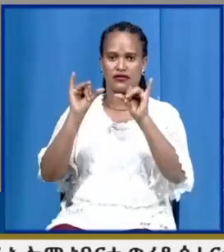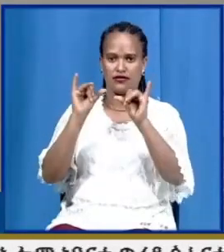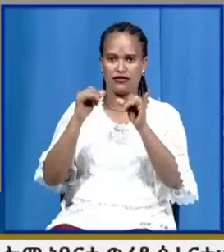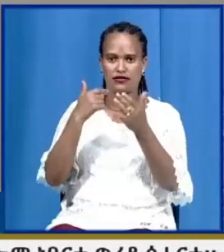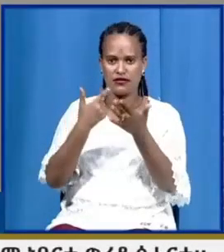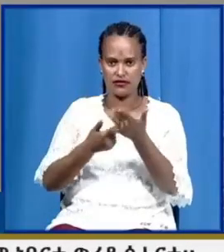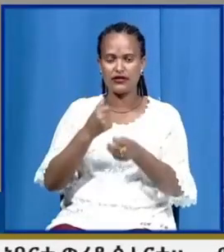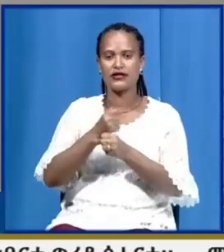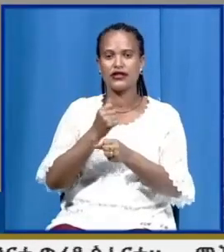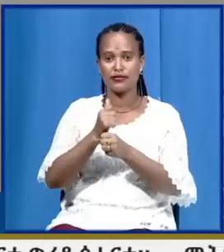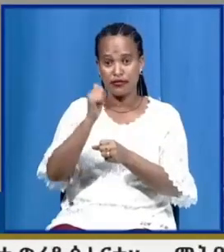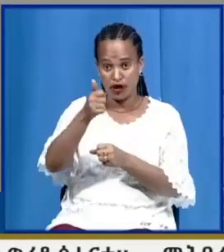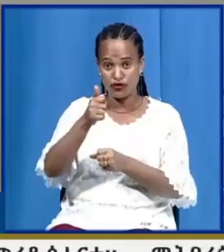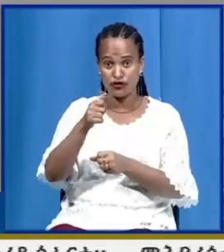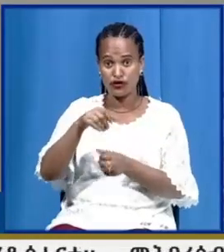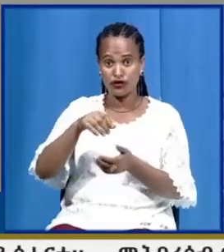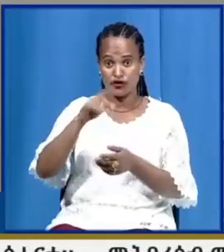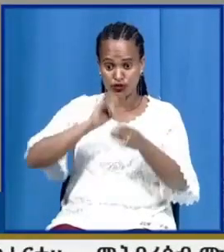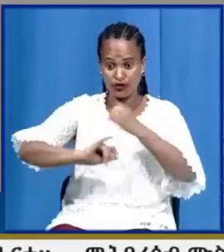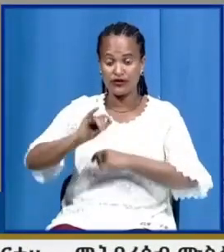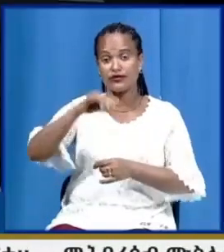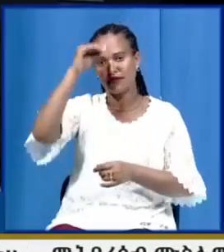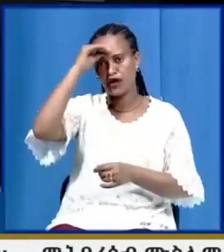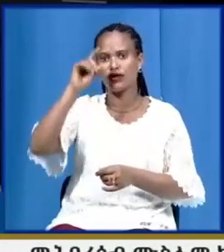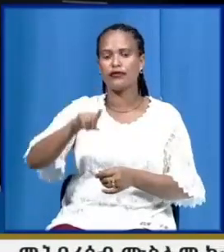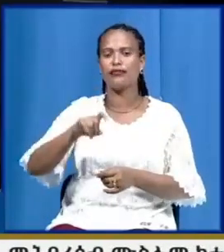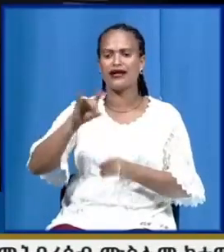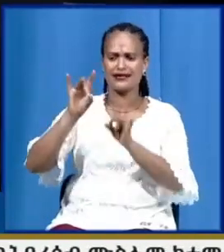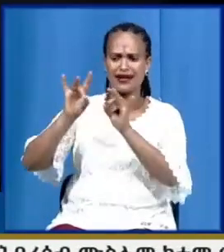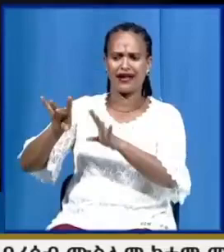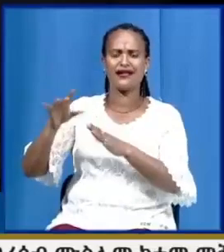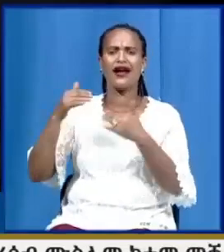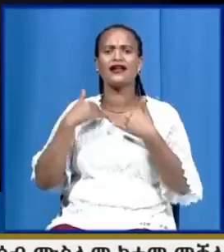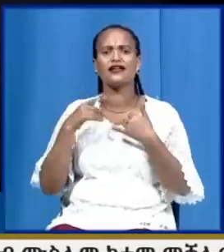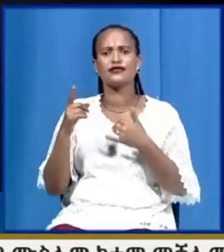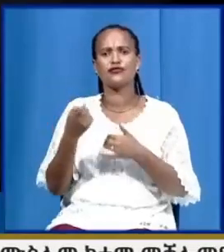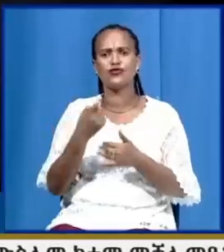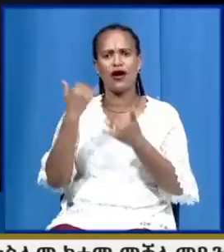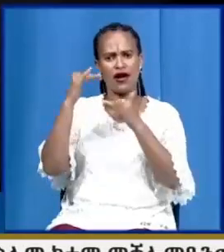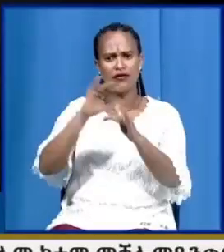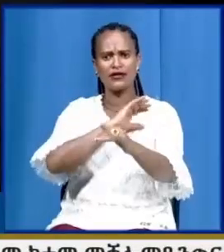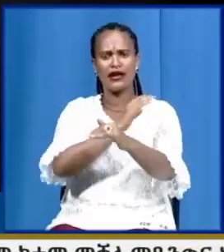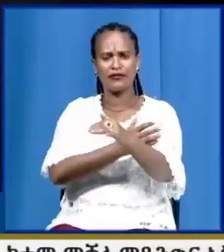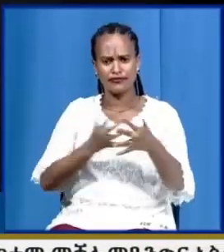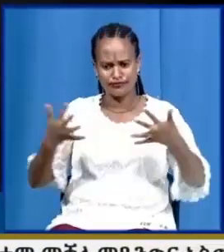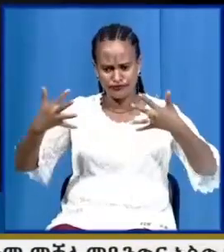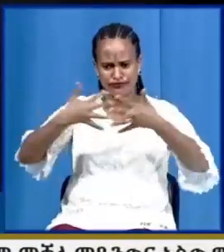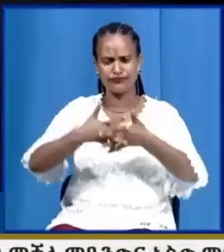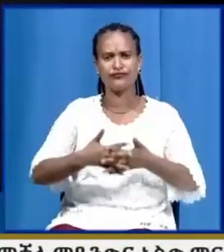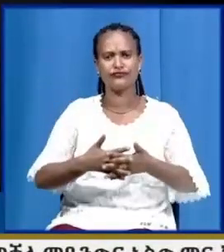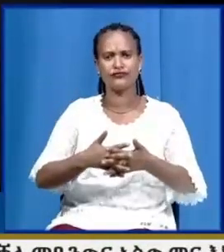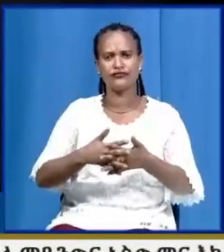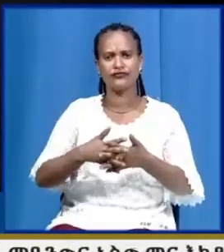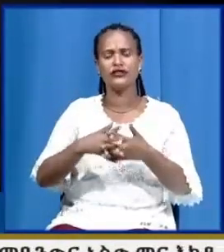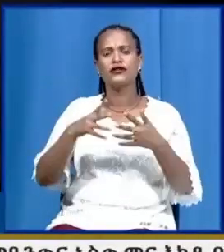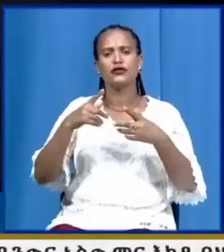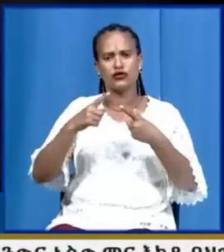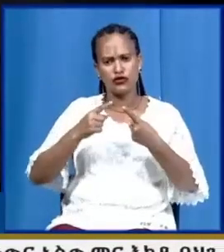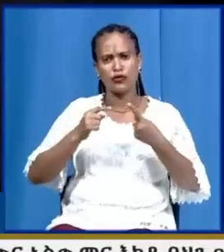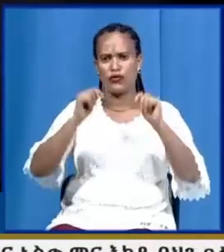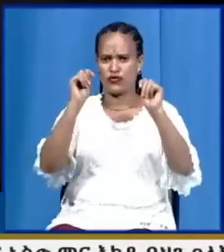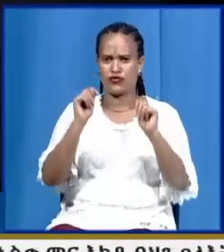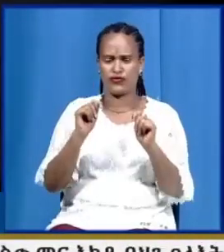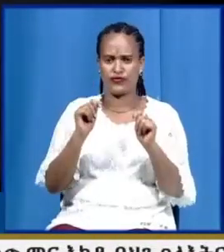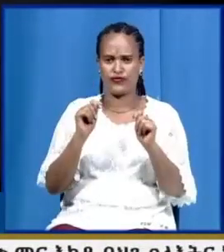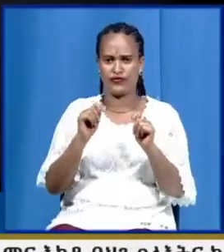እዚ ስርሒት ንባዕሉ ትውልድ ክመሃረሉ ዝግባእ ስርሒት እዩ። ፀላእቲ ኣለና ዝብልዎ ዓቕምን ጋዕ ገልጠምን ኣዋዲዶም ፋሕጠርጥር ዋላ እኳ